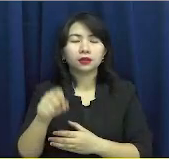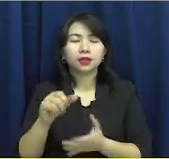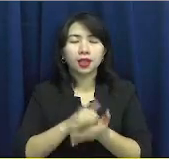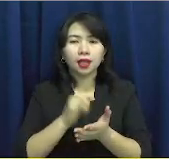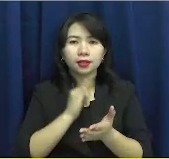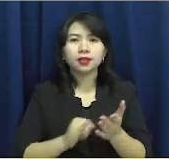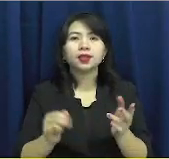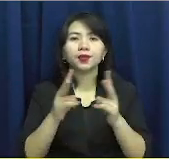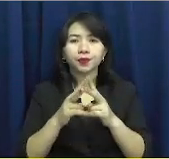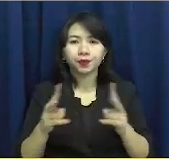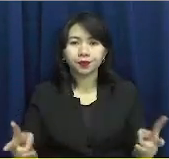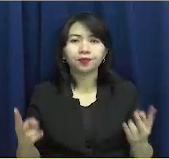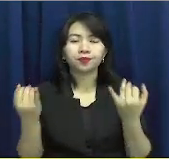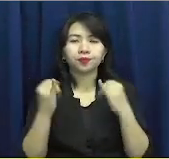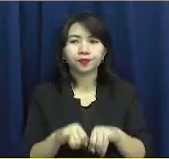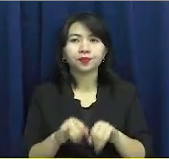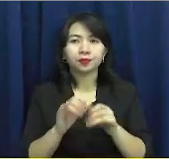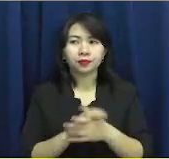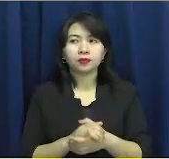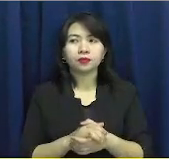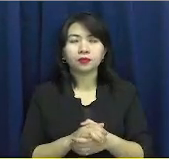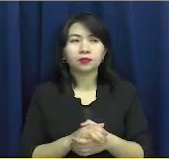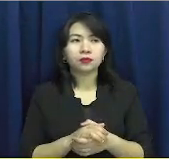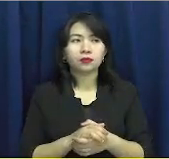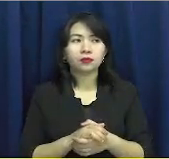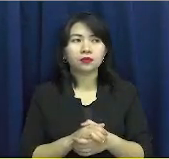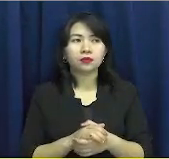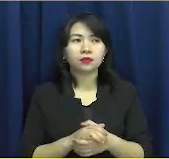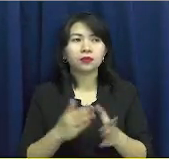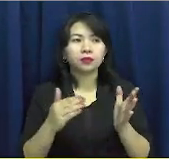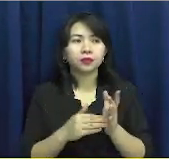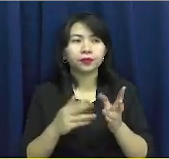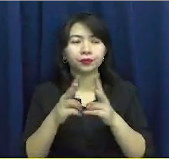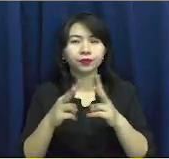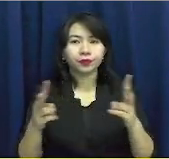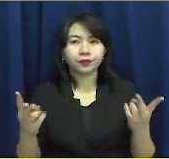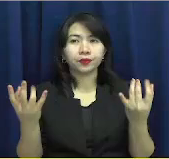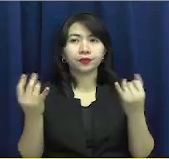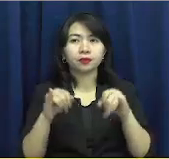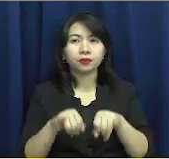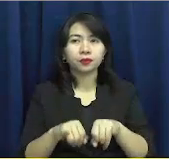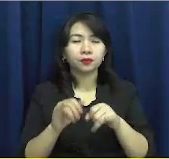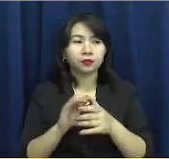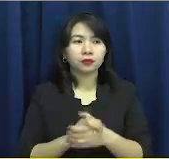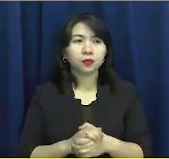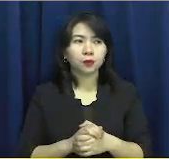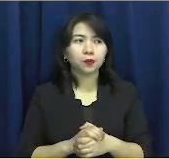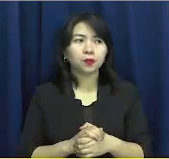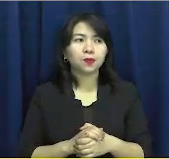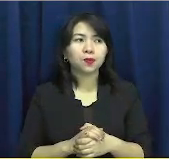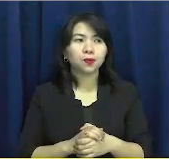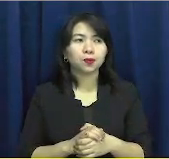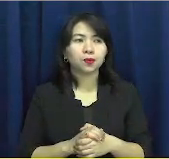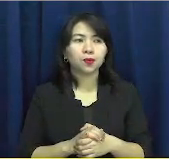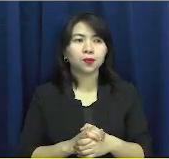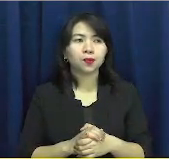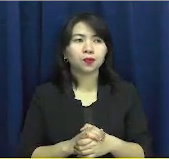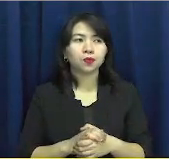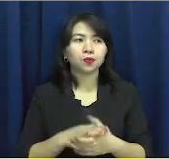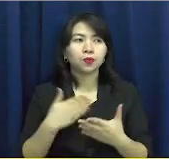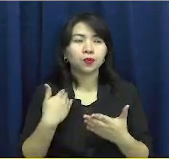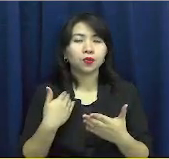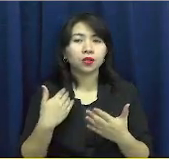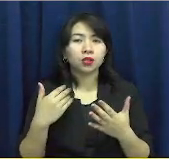mga kapatid. It is a very important. Ulit ko po, mga kapatid. It is very important na pagdating mo sa